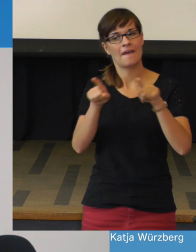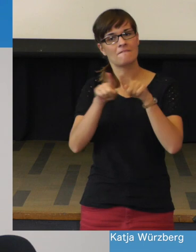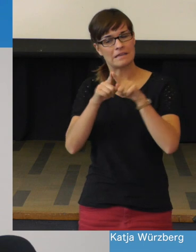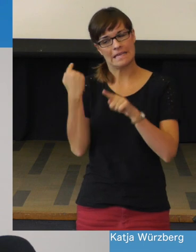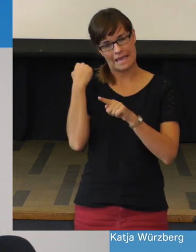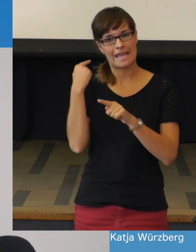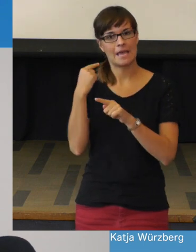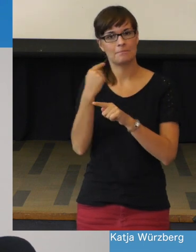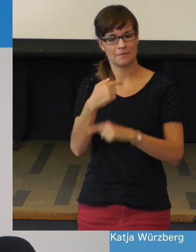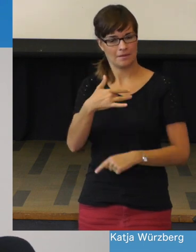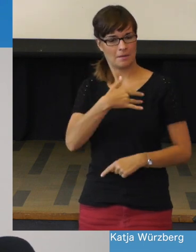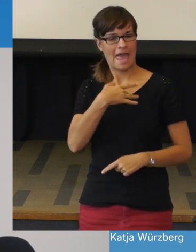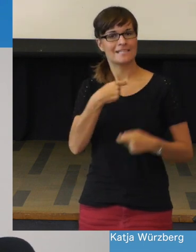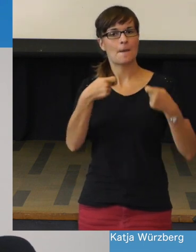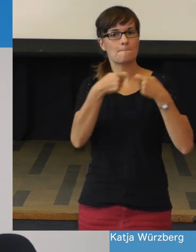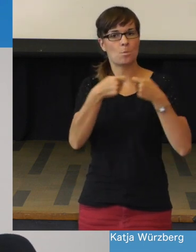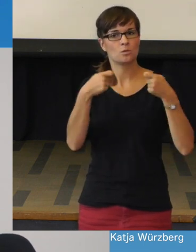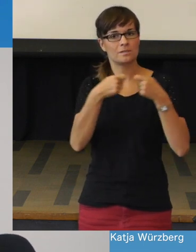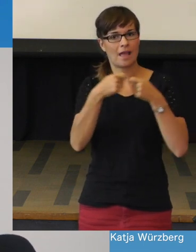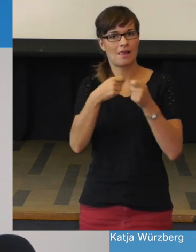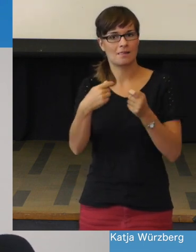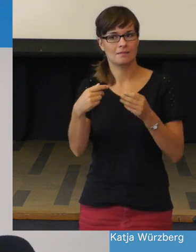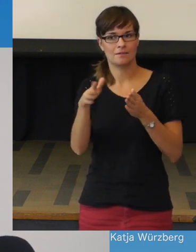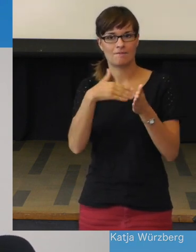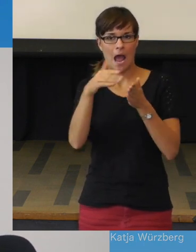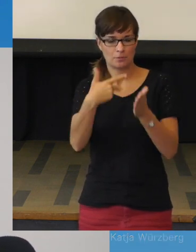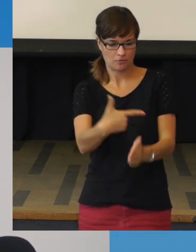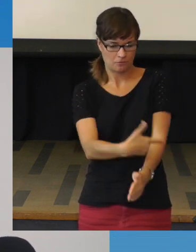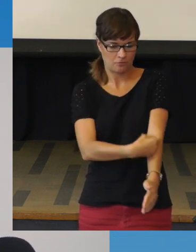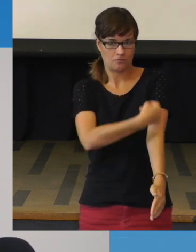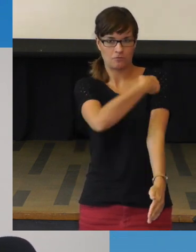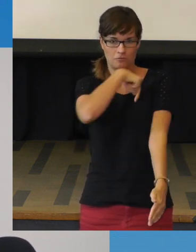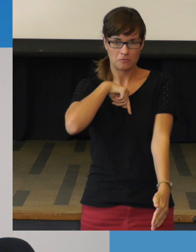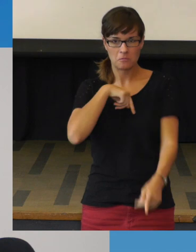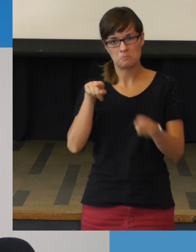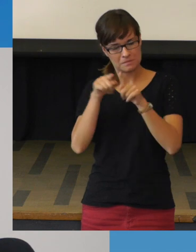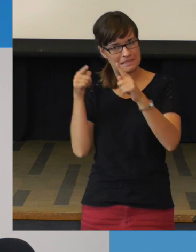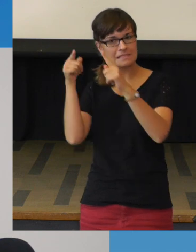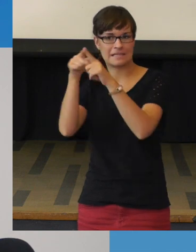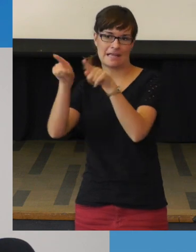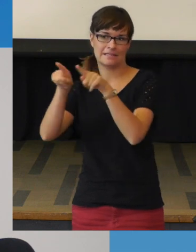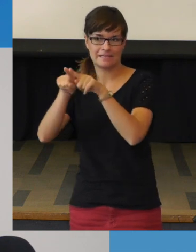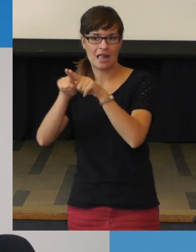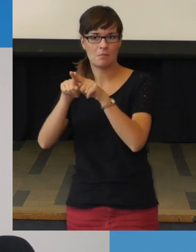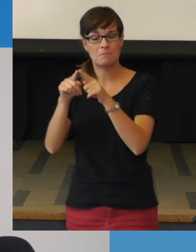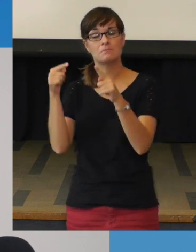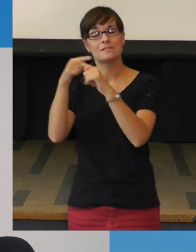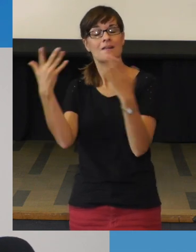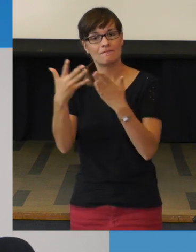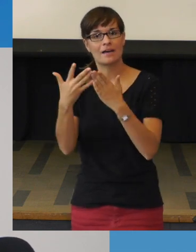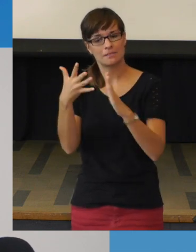Myokard-Szintigraphie, ein nicht-invasives, das heißt ein nicht-katheterbasiertes Verfahren, um Durchblutungsstörungen